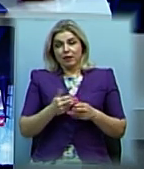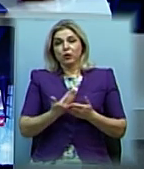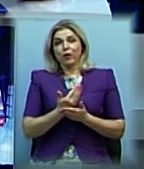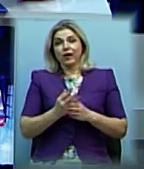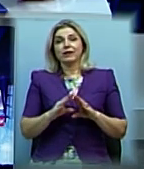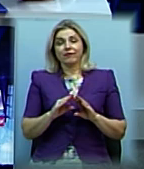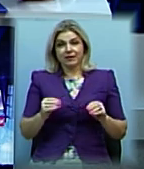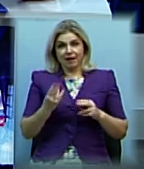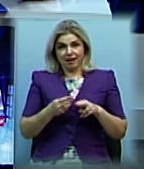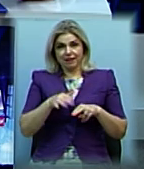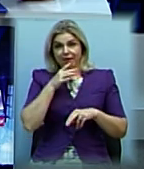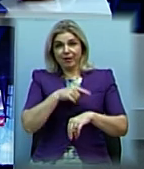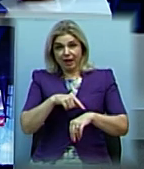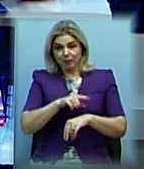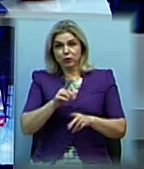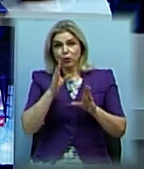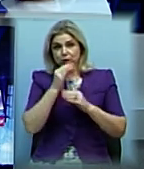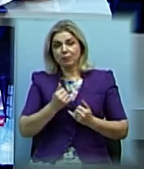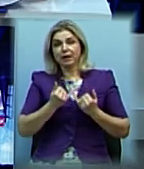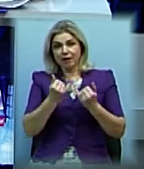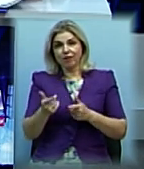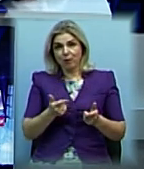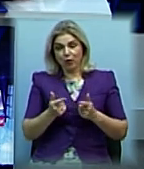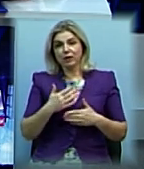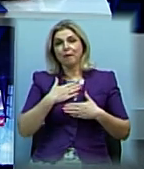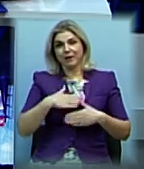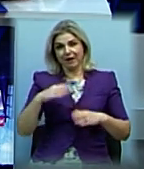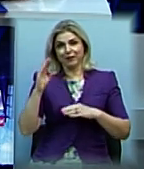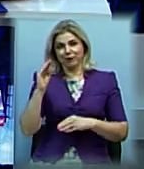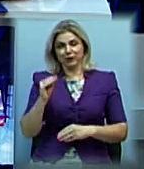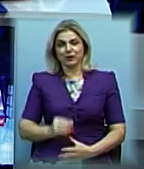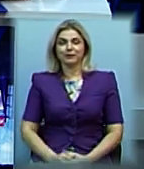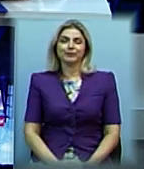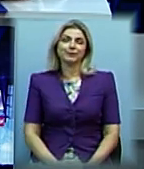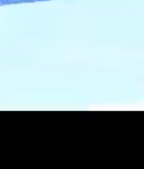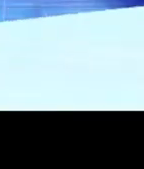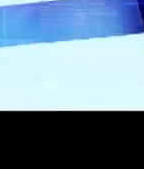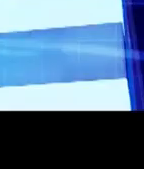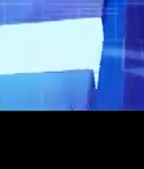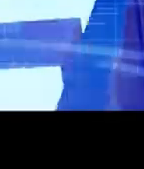всі новини на цей час, що ми встигли підготувати для вас. Гарного вам вечора і нехай щастить!